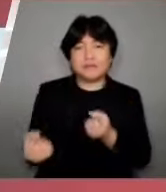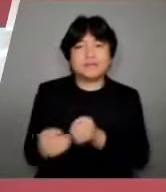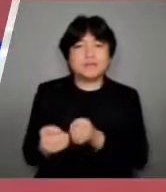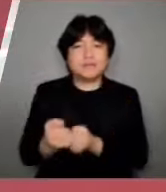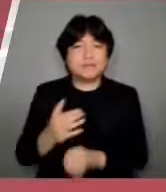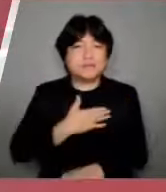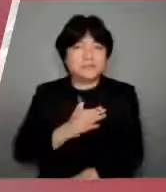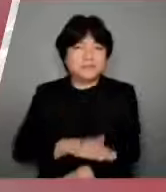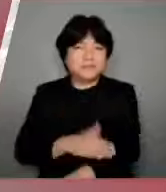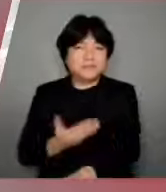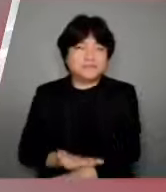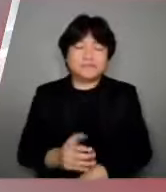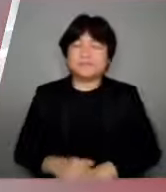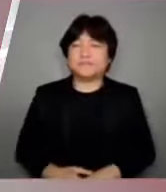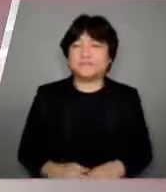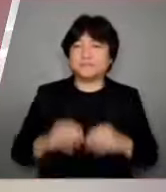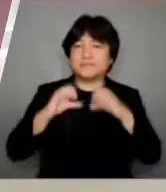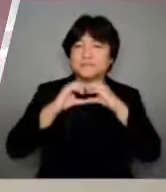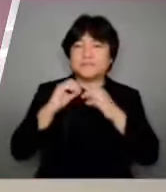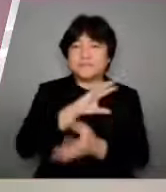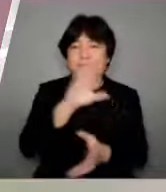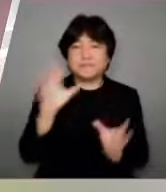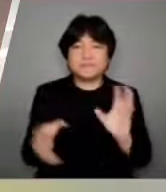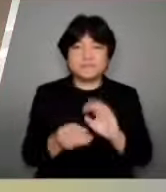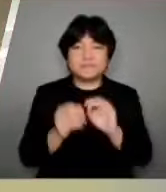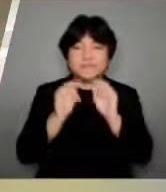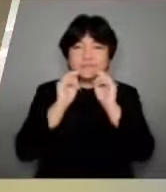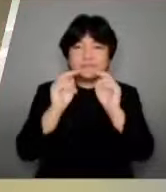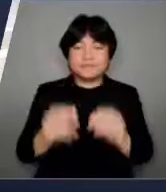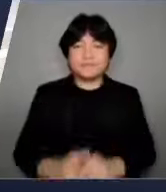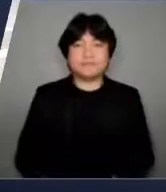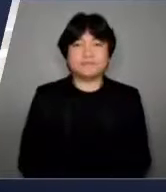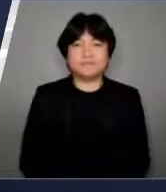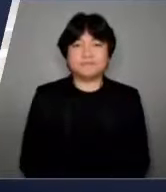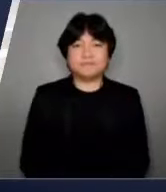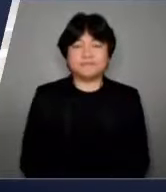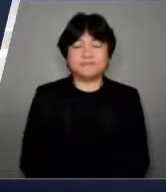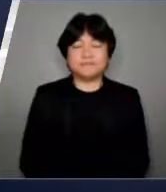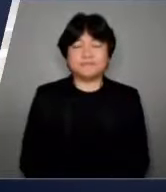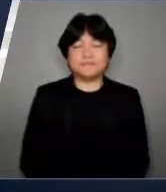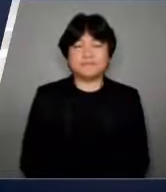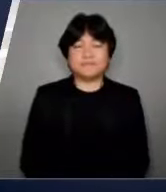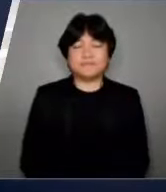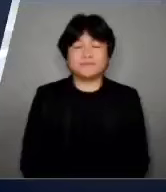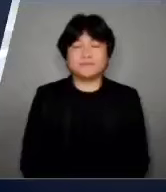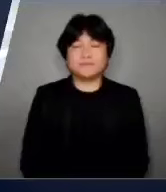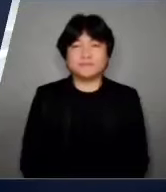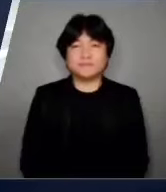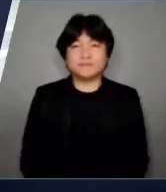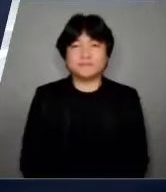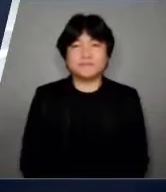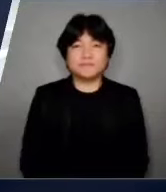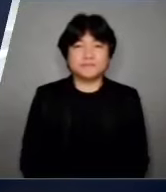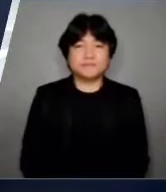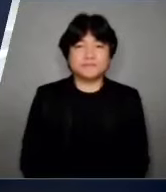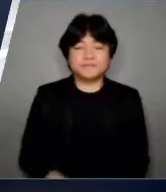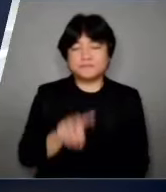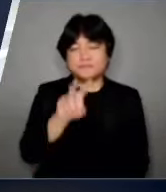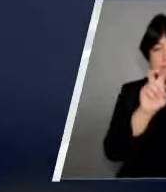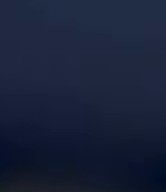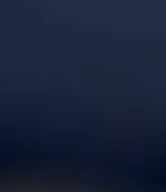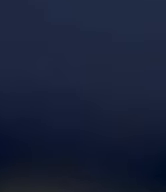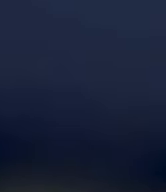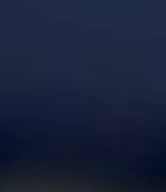sa GMA Integrated News, ako si Ivy Hernando ng GMA Regional TV. Ang inyong